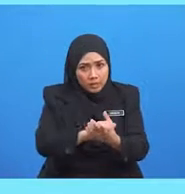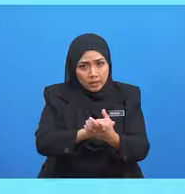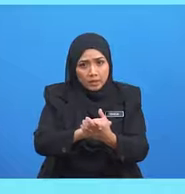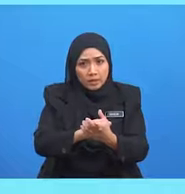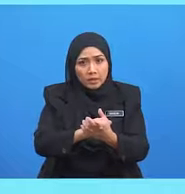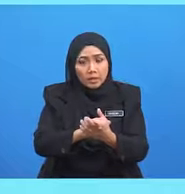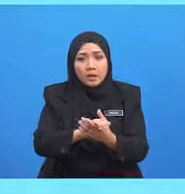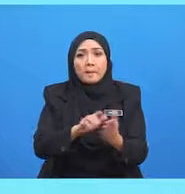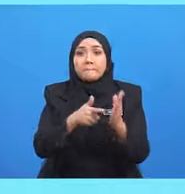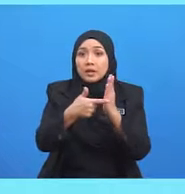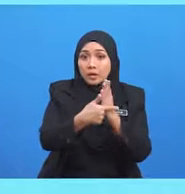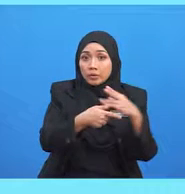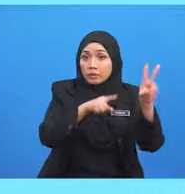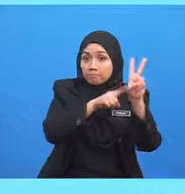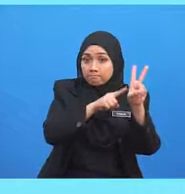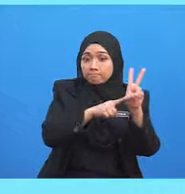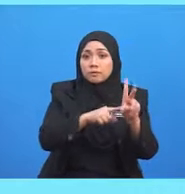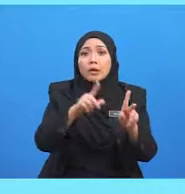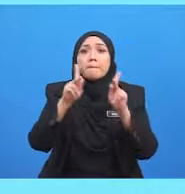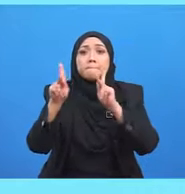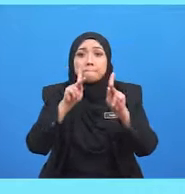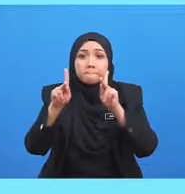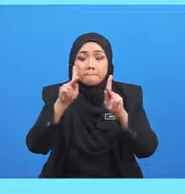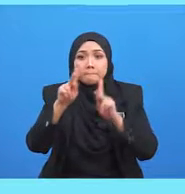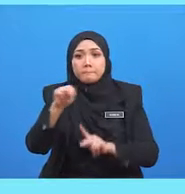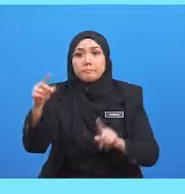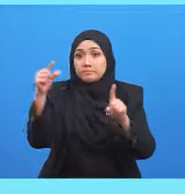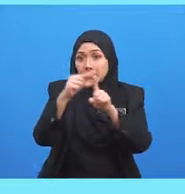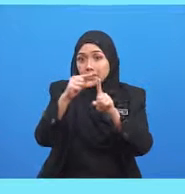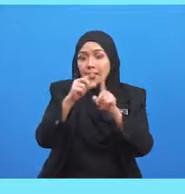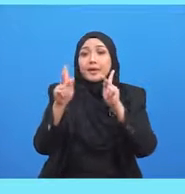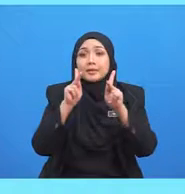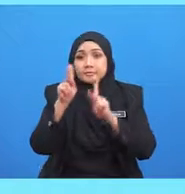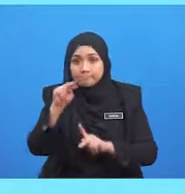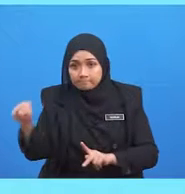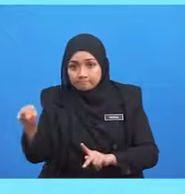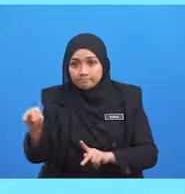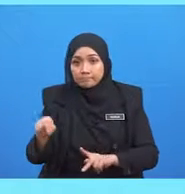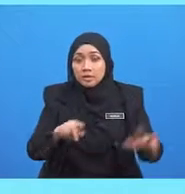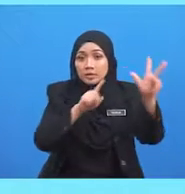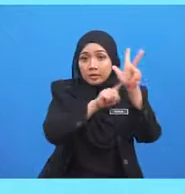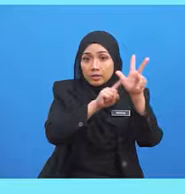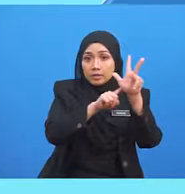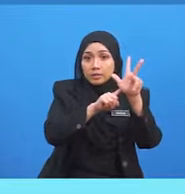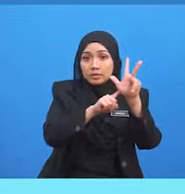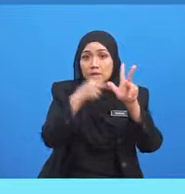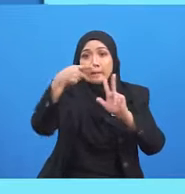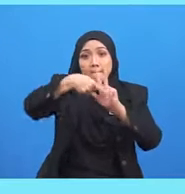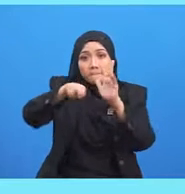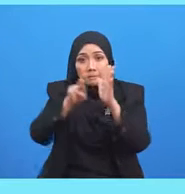kepercayaan. Yang kedua, perkataan, iaitu apa yang kita perkatakan. Yang